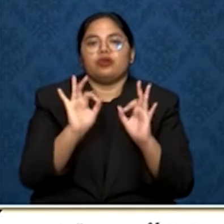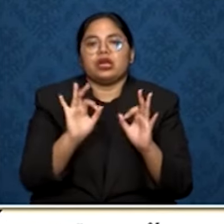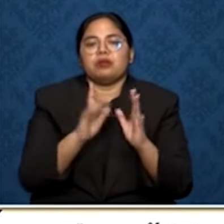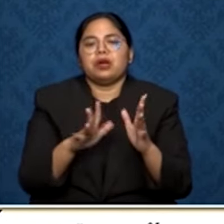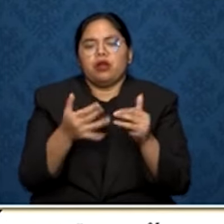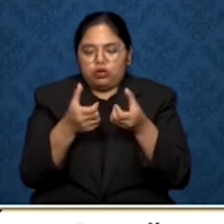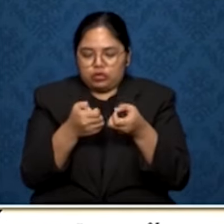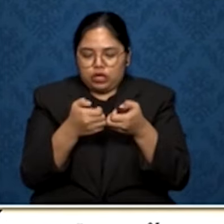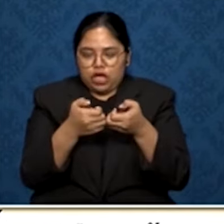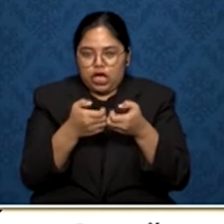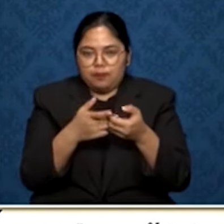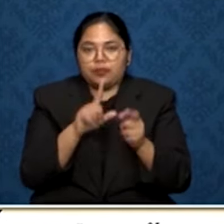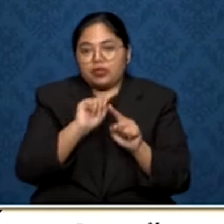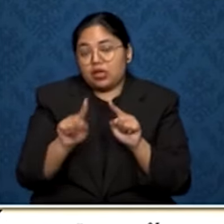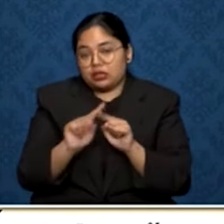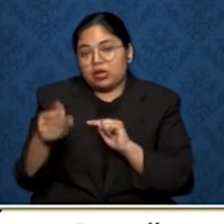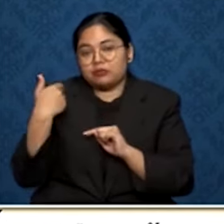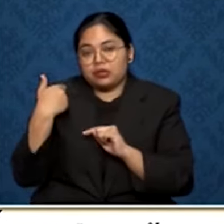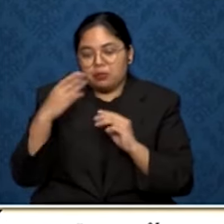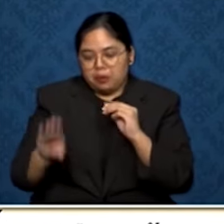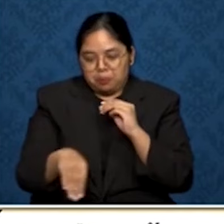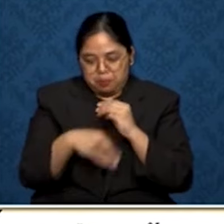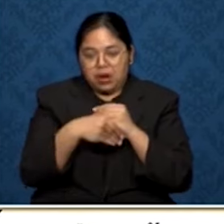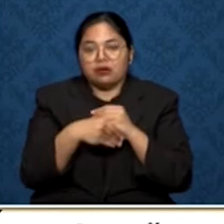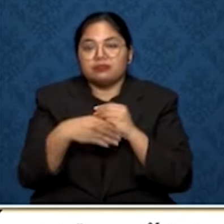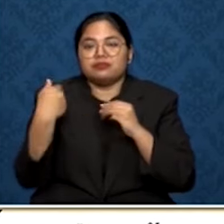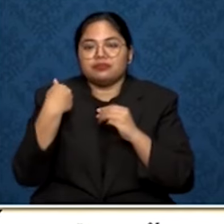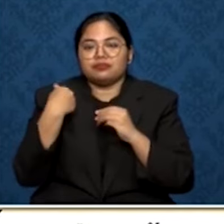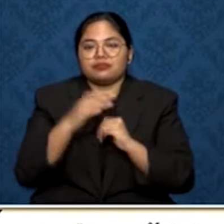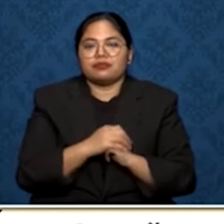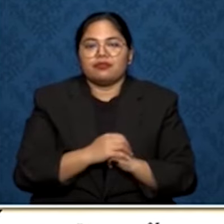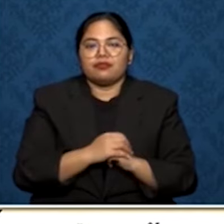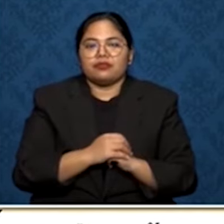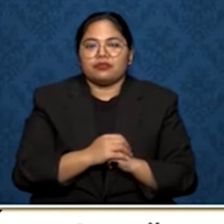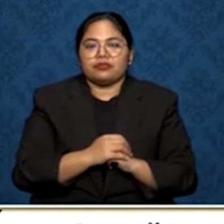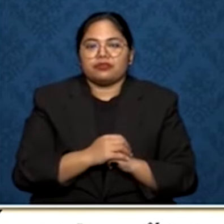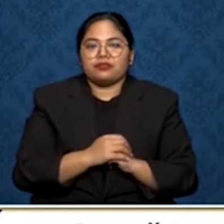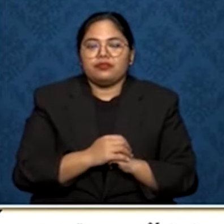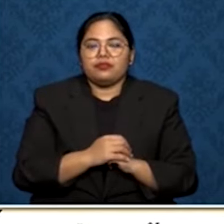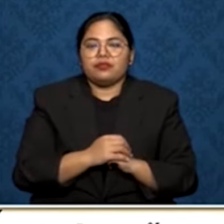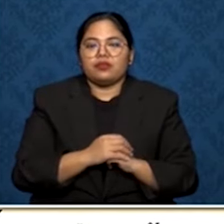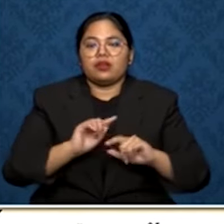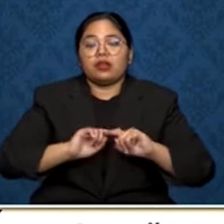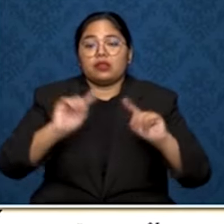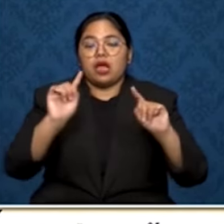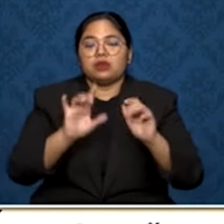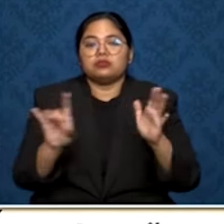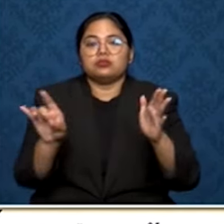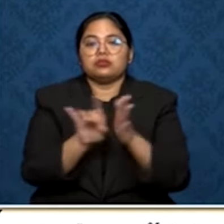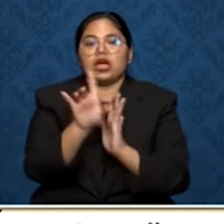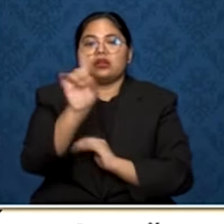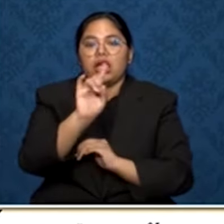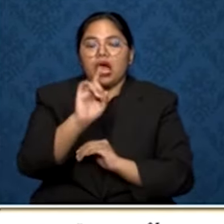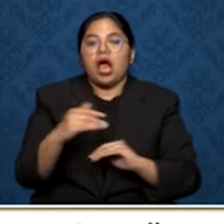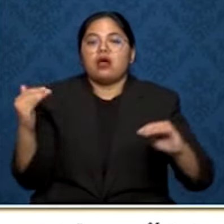ั้งแต่อ Girls yep. เพิเพิมาใหม่ ผมวาก็อ most ofด้วยมากเลยครับแตสุดทายครับเป็นสายโทา